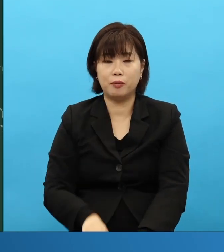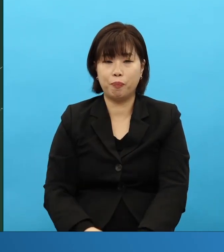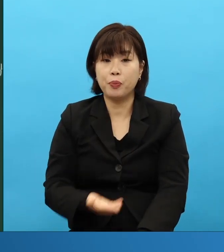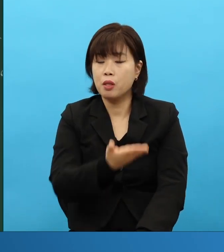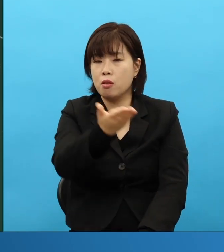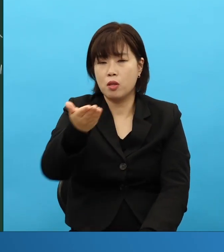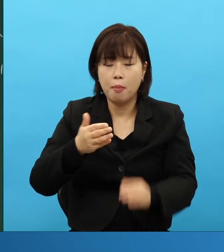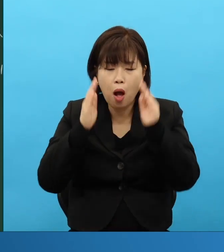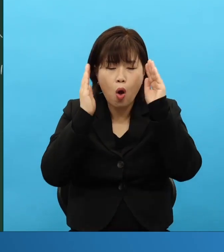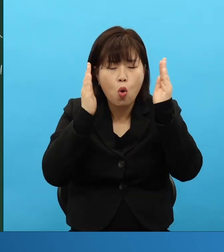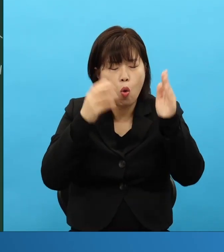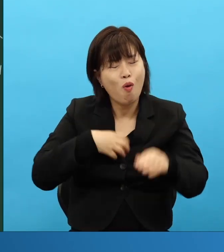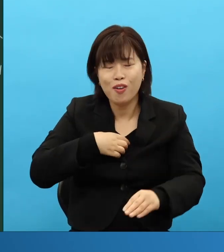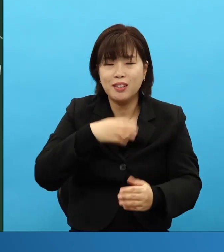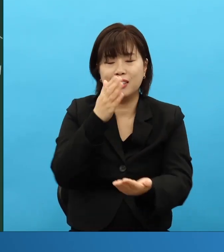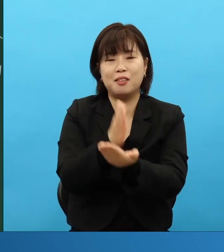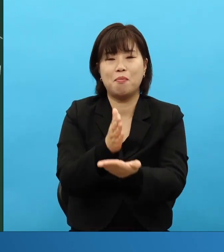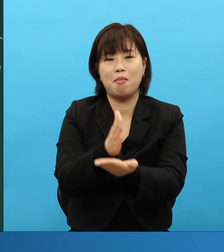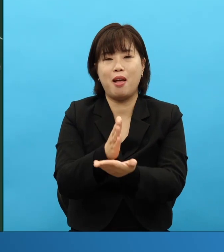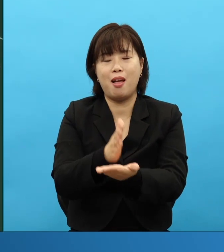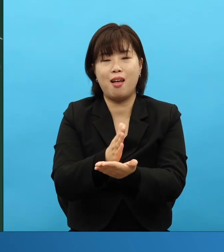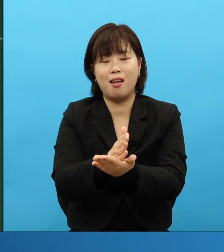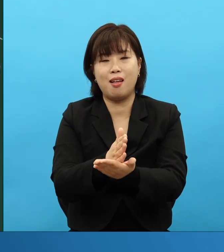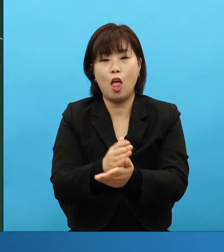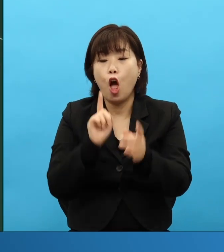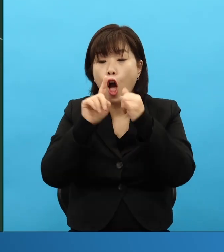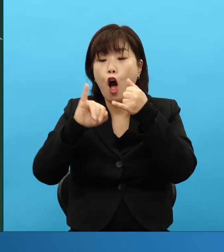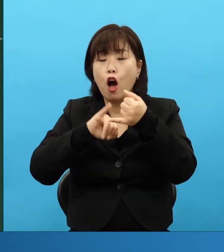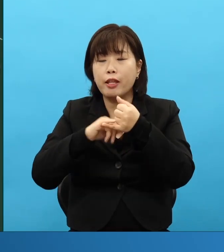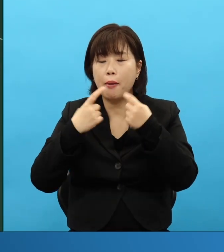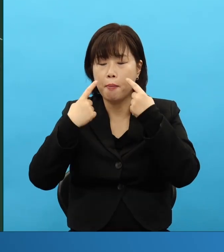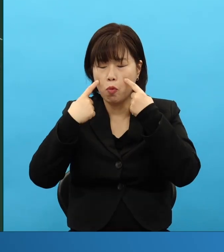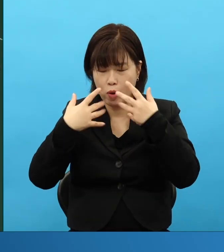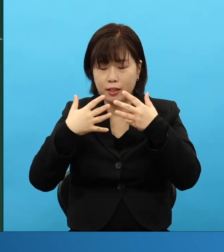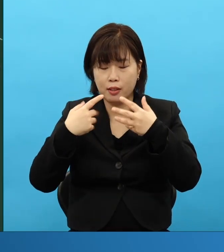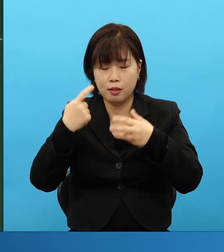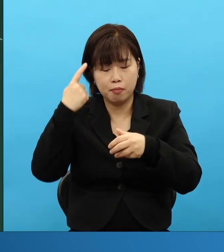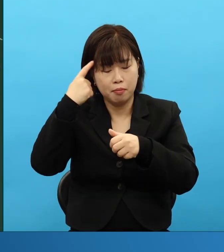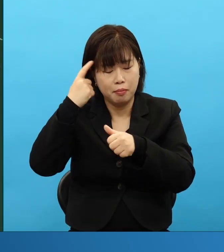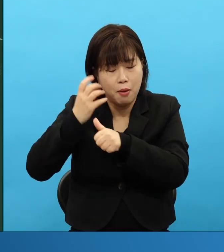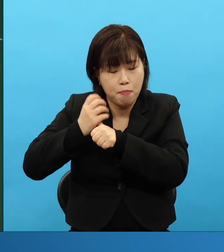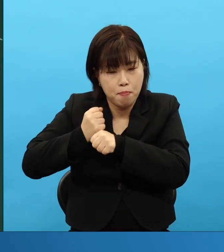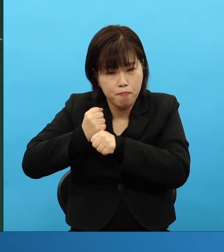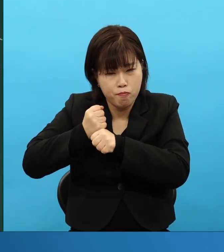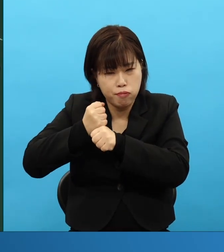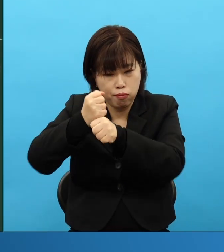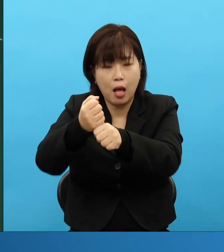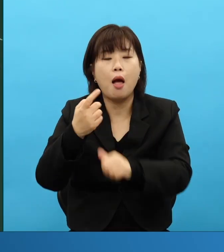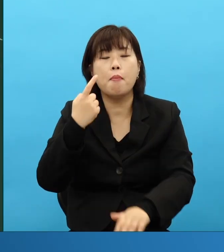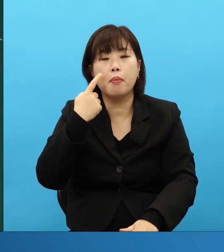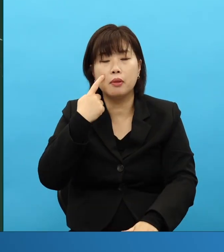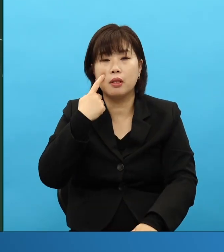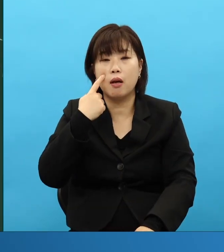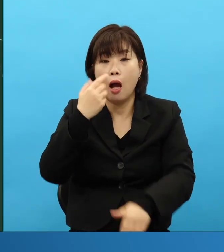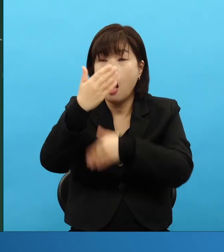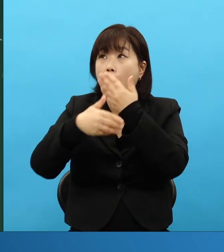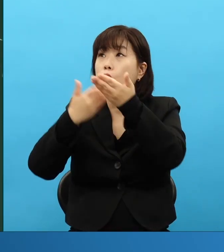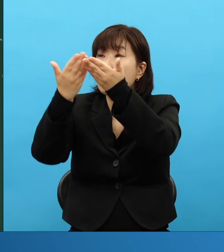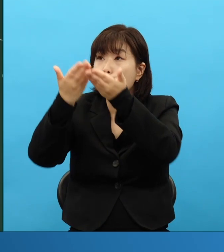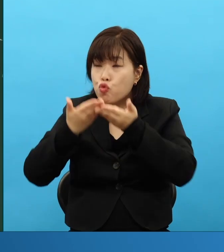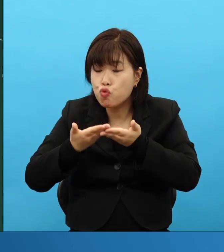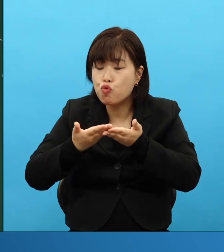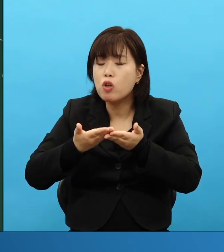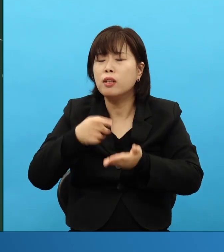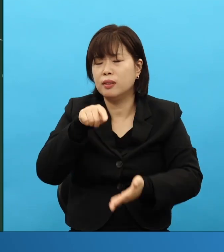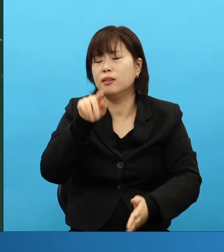걱정하지 마. Don't worry about your studies. 다르다니까요. That it will be 진짜 different. 하나님 주신 걸 찾아야 돼. That 기도해야 really 돼. find the things that God wants for you. 여러분들 기도부터 Pray.